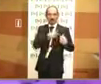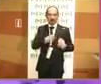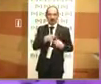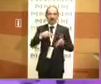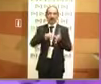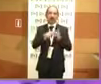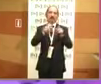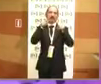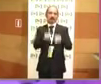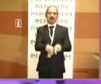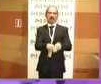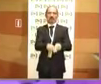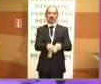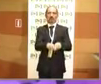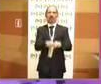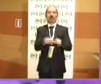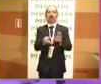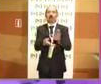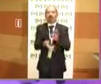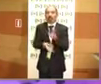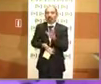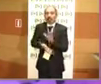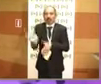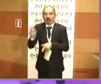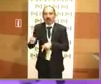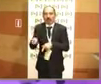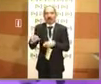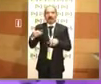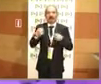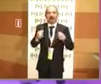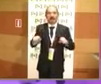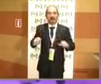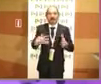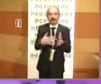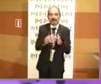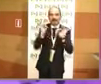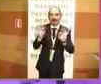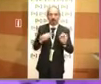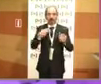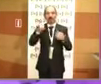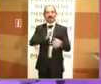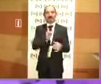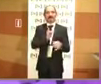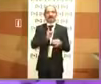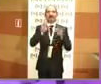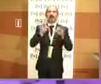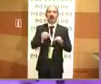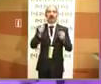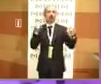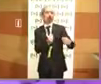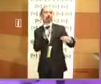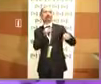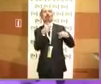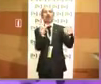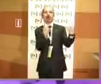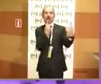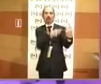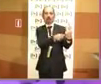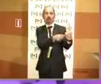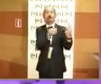che il problema è questo: fuggire alla tentazione di costruire identità contro qualcuno. Io